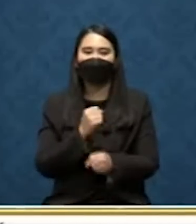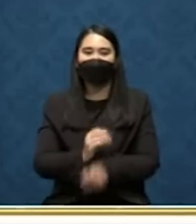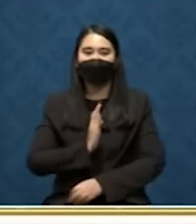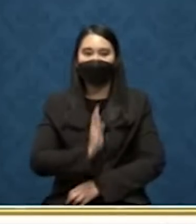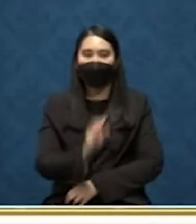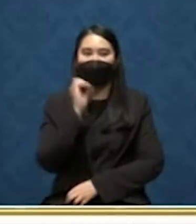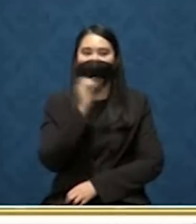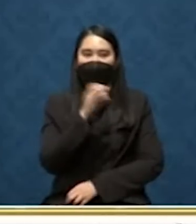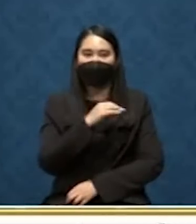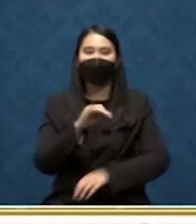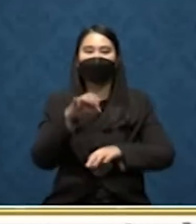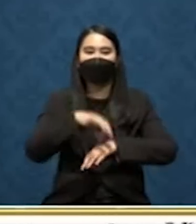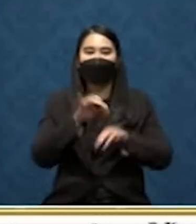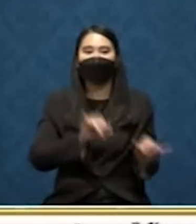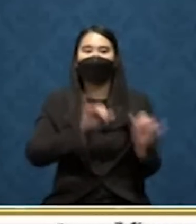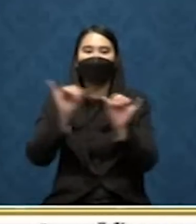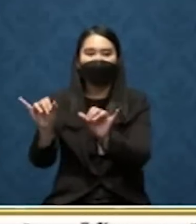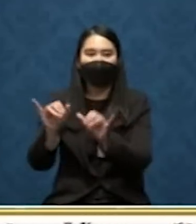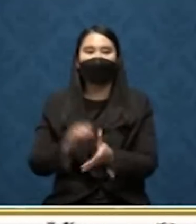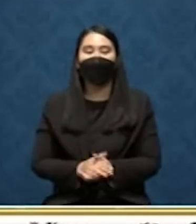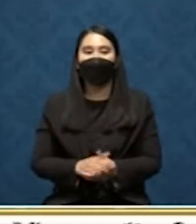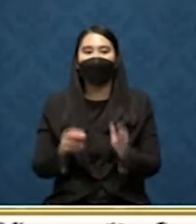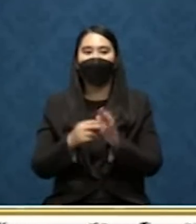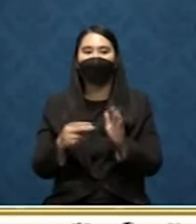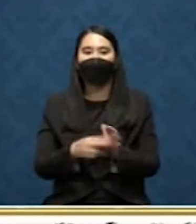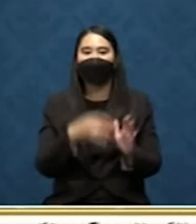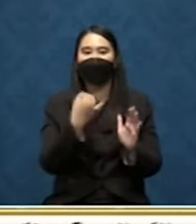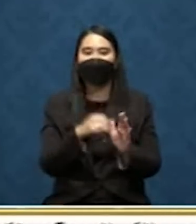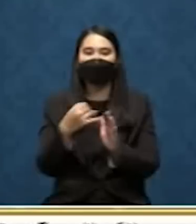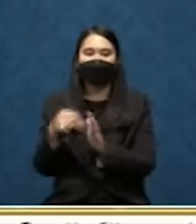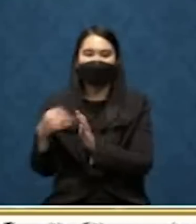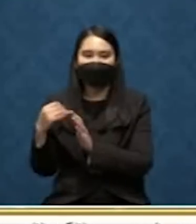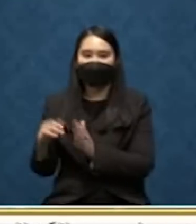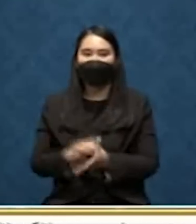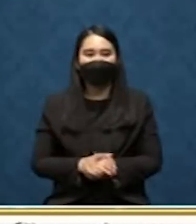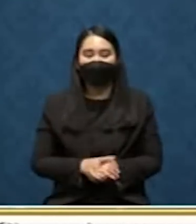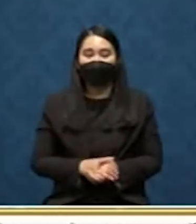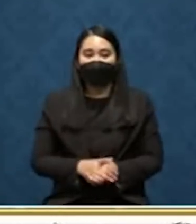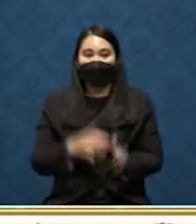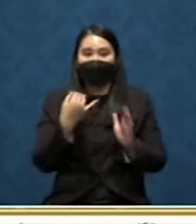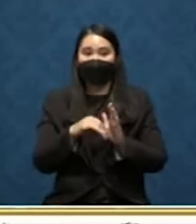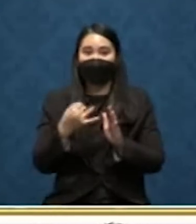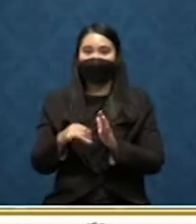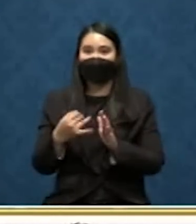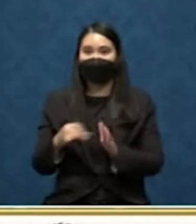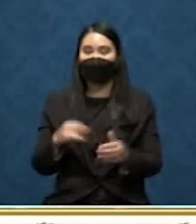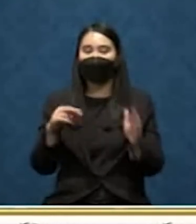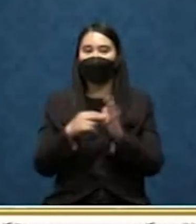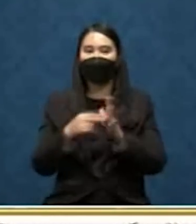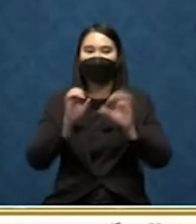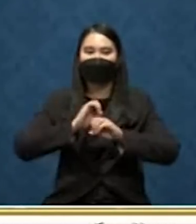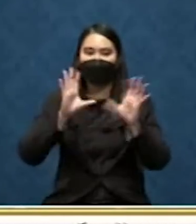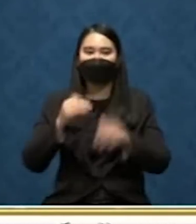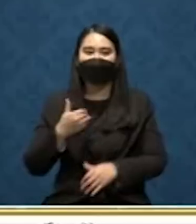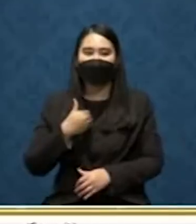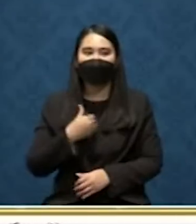ินไปจึงถูกเอาออกไปใกๆความผดปกติทุกๆด้านที่พร้อมใจกัเกิดขึ้เป็นสัญญาณที่บ่งบอกอย่ชดเจ